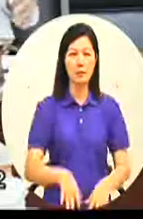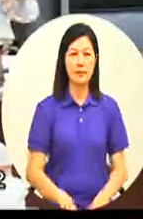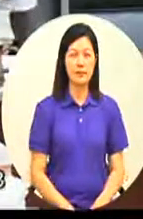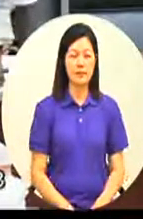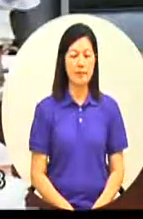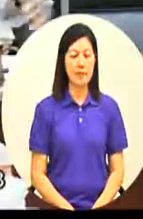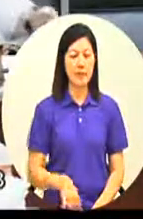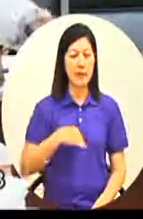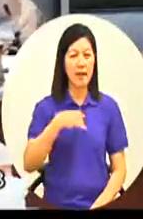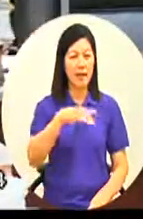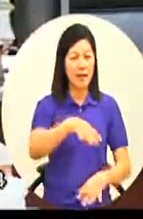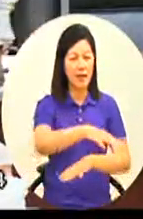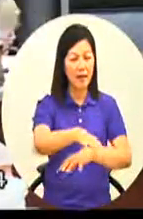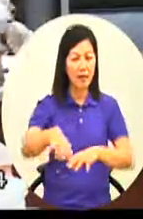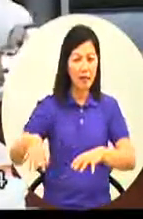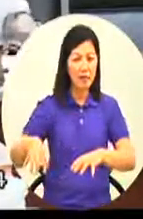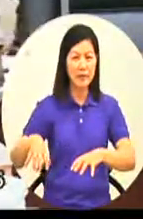生态有些它是